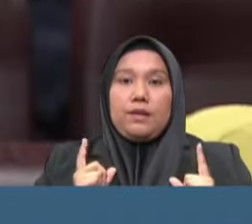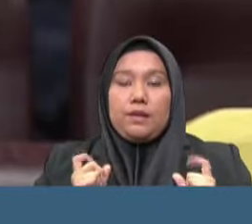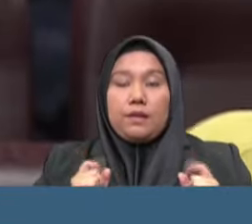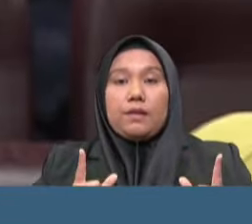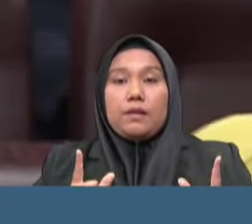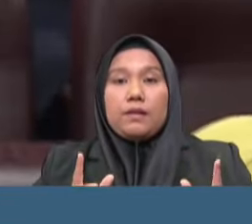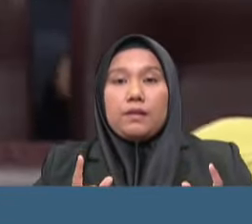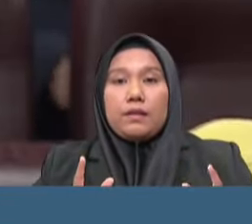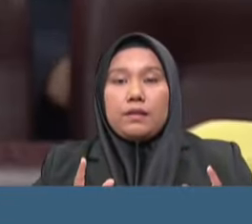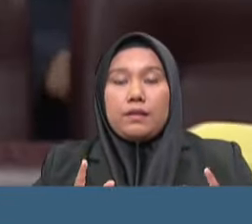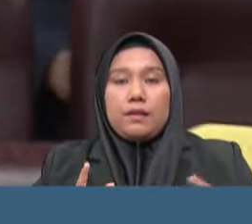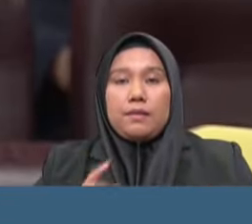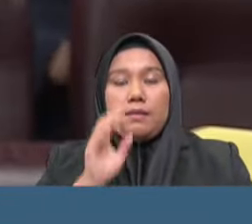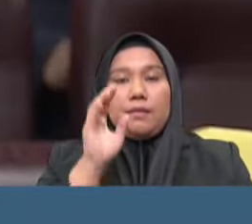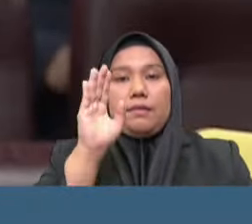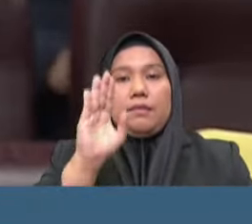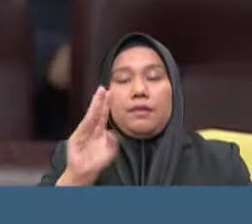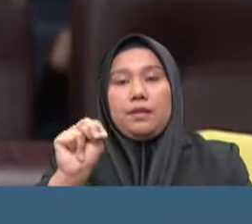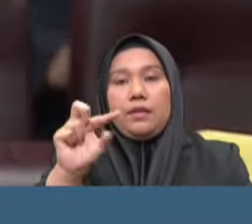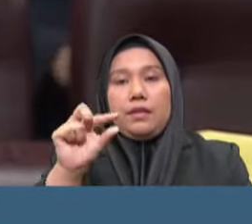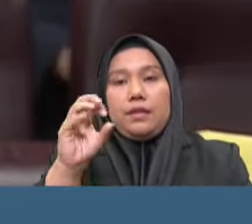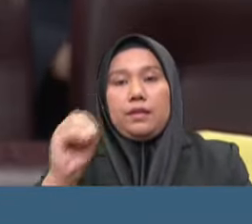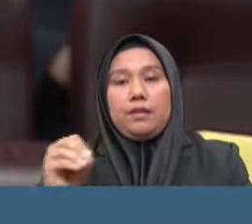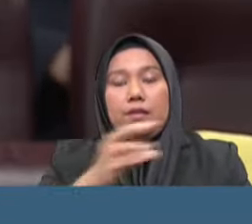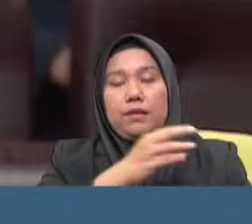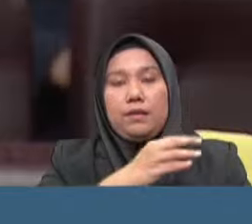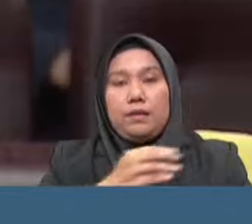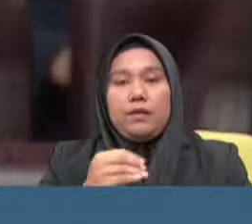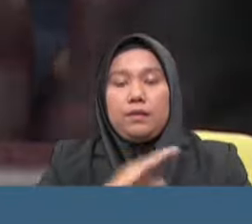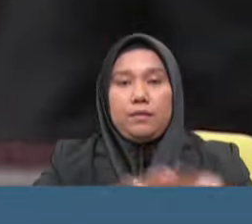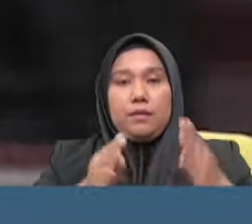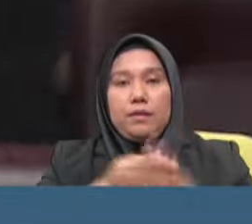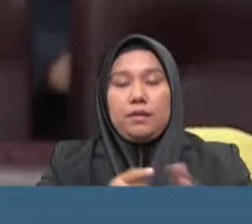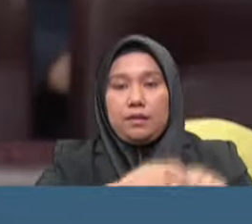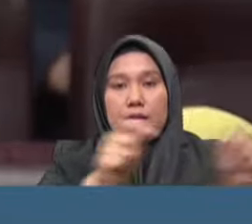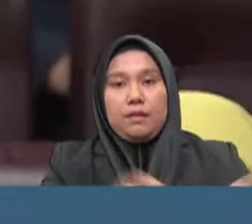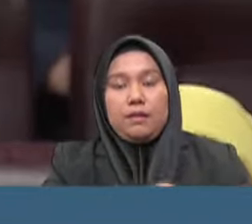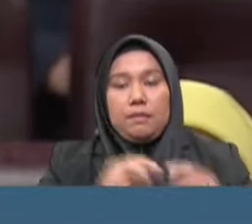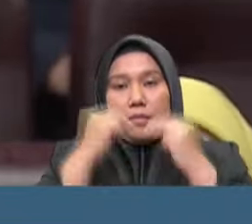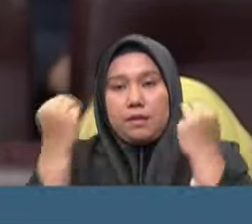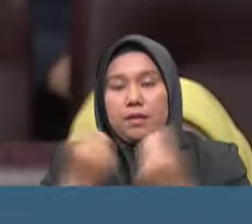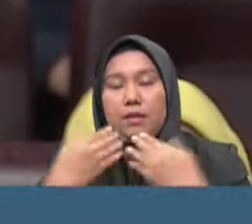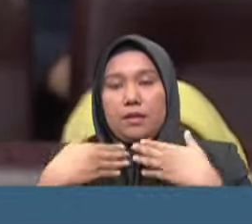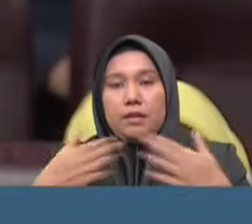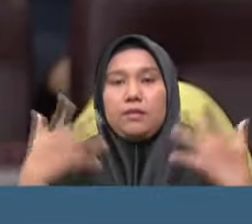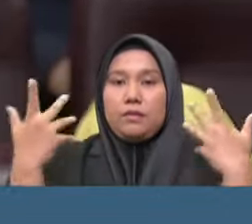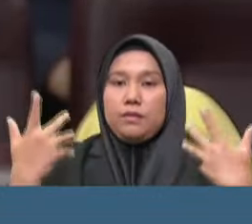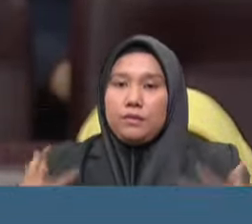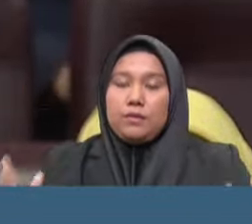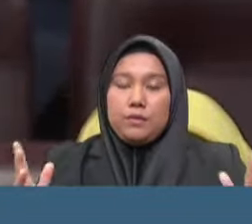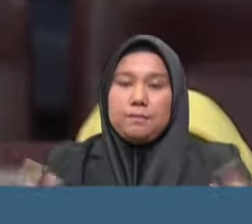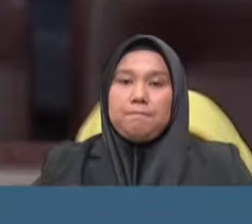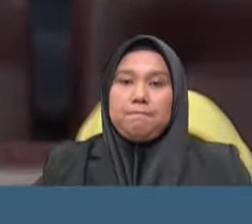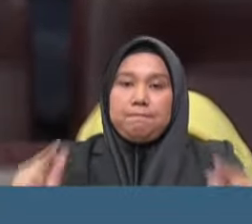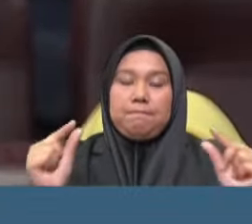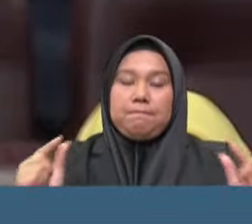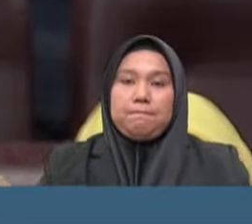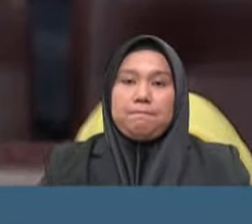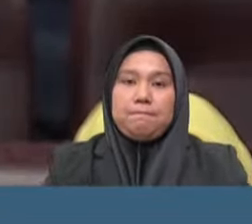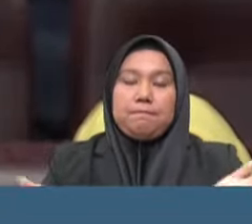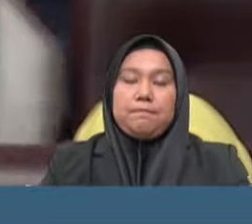bukan kerajaan, komuniti setempat serta masyarakat awam telah pun kita gerakkan untuk